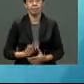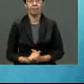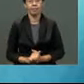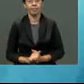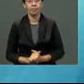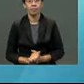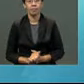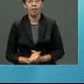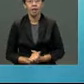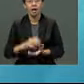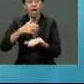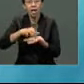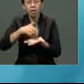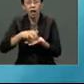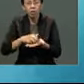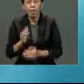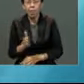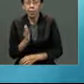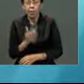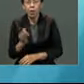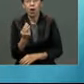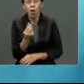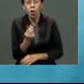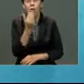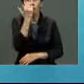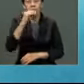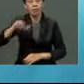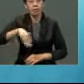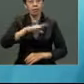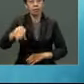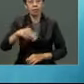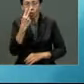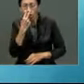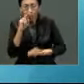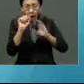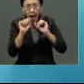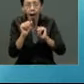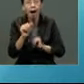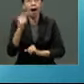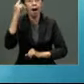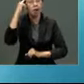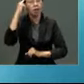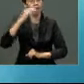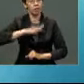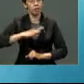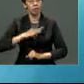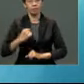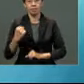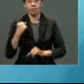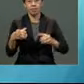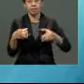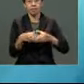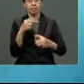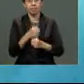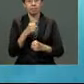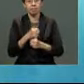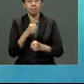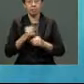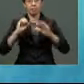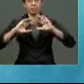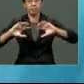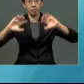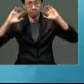เอาเสนอข้อมูลมาเร็วๆนี้เพื่อให้ท่านผู้ชมได้มั่นใจนะครับว่าตอนนี้ทีมงานของภาครั